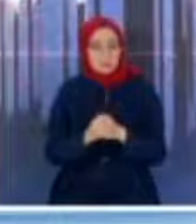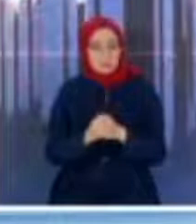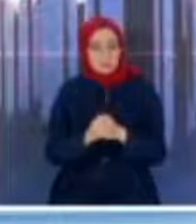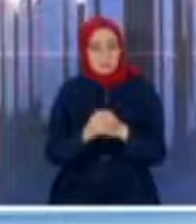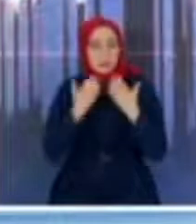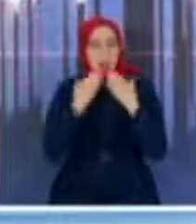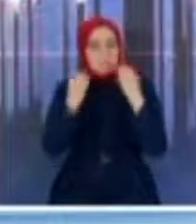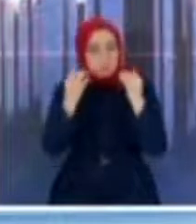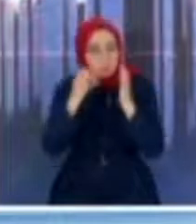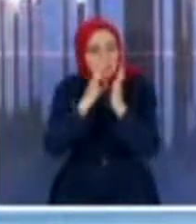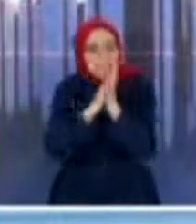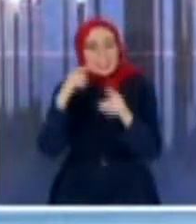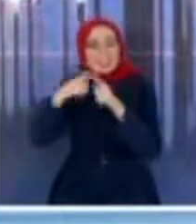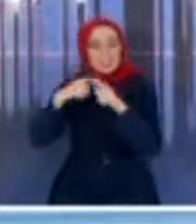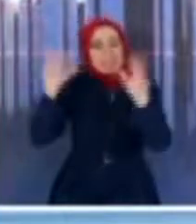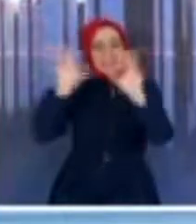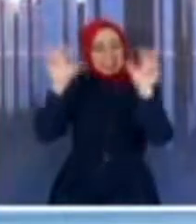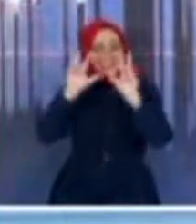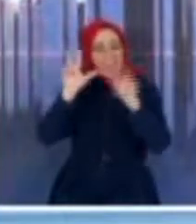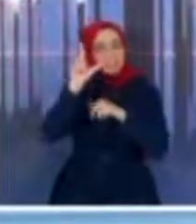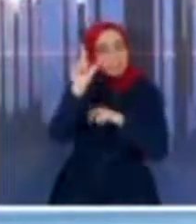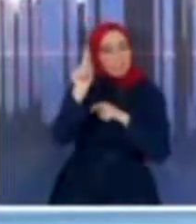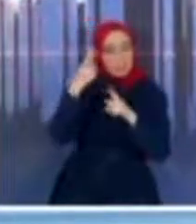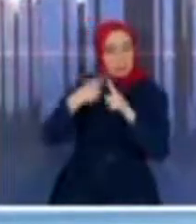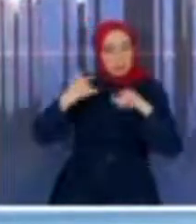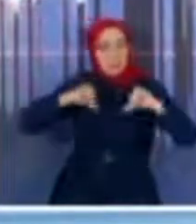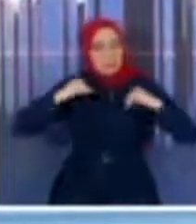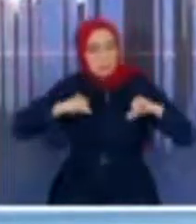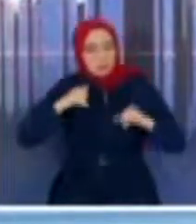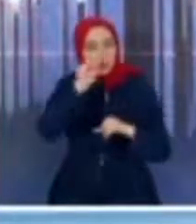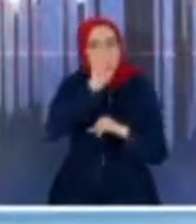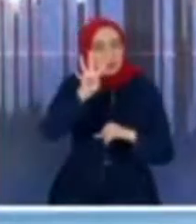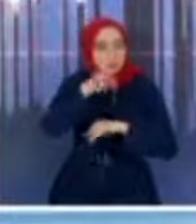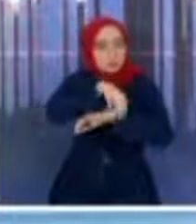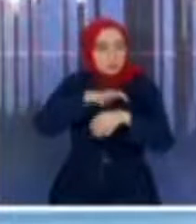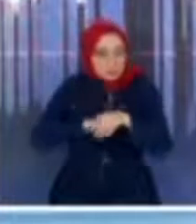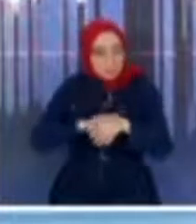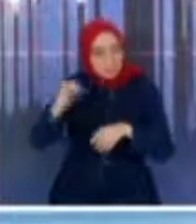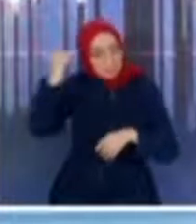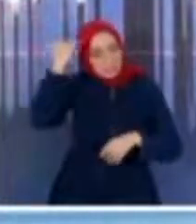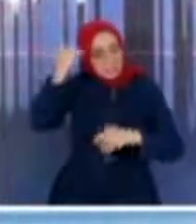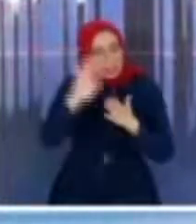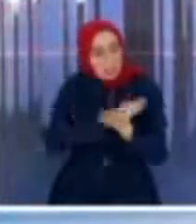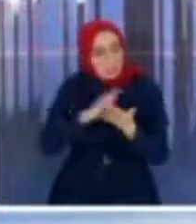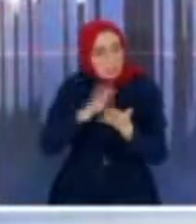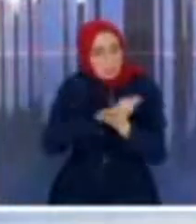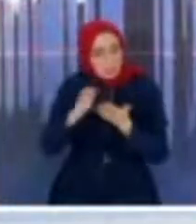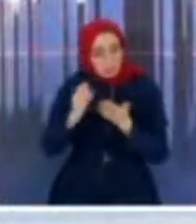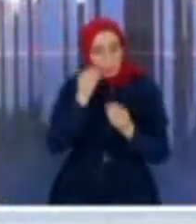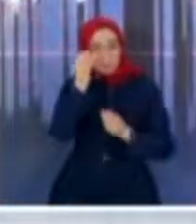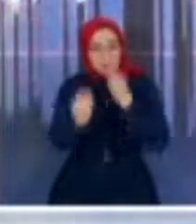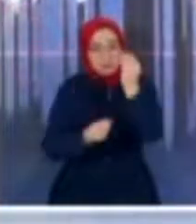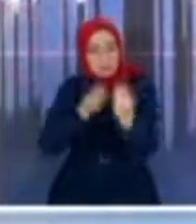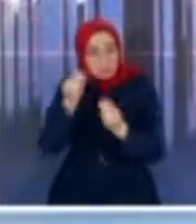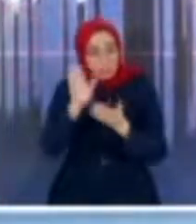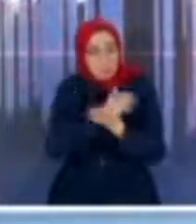كارتاج بلس اللي عطاتنا الفرصه هذه للشباب من الجهات الكل باش نقدموا مشاريعنا. بالنسبه للمشروع